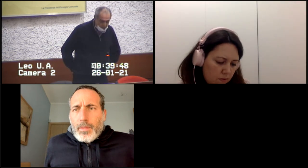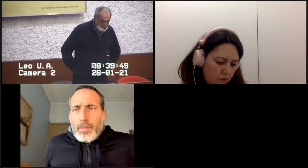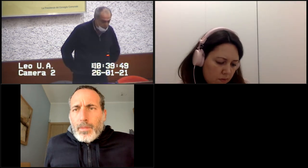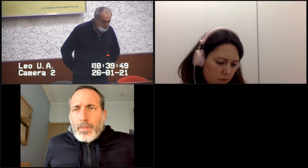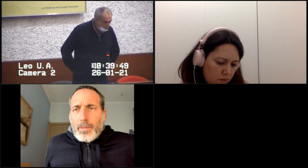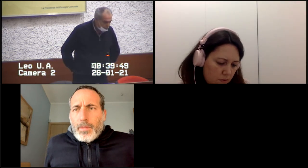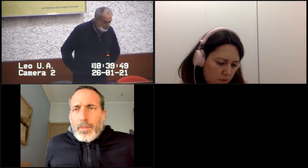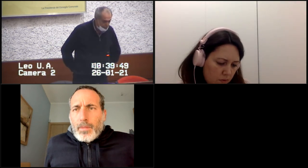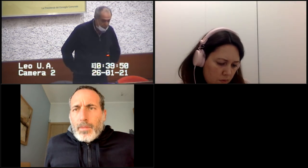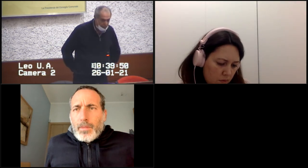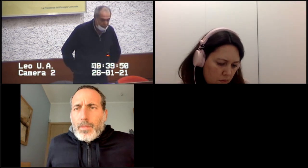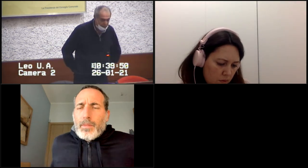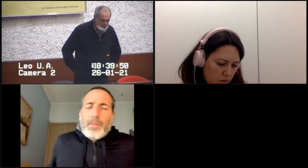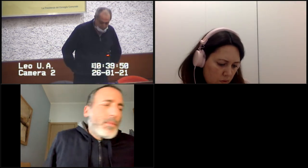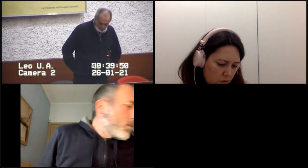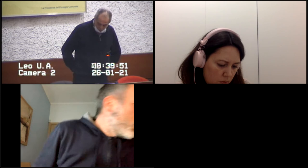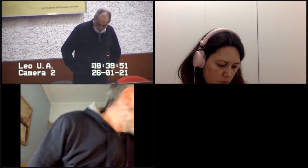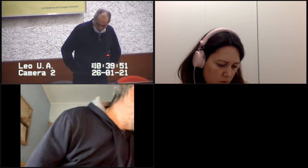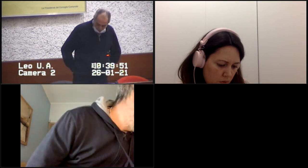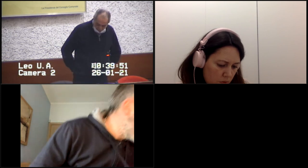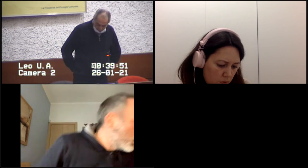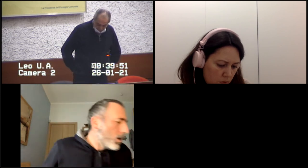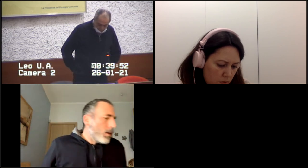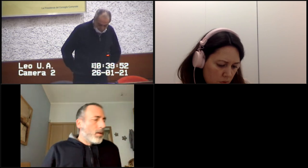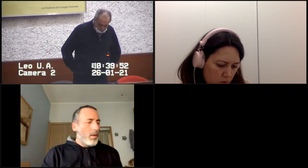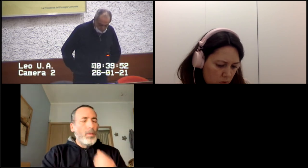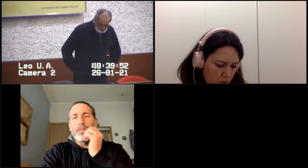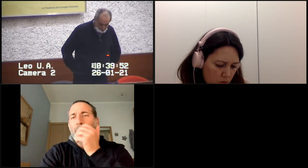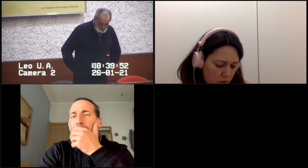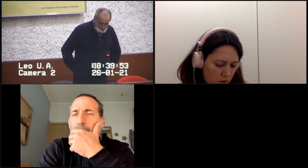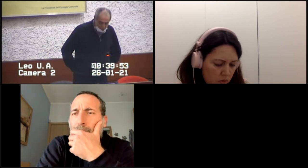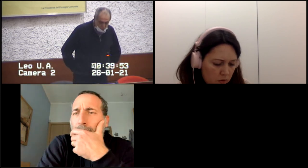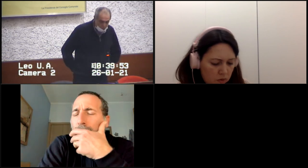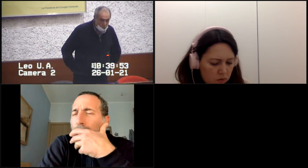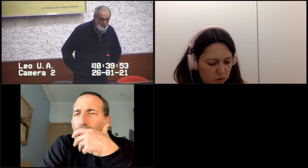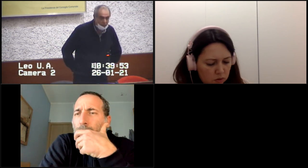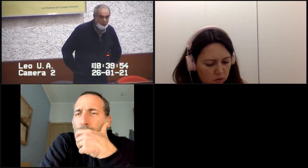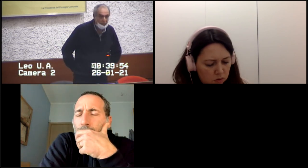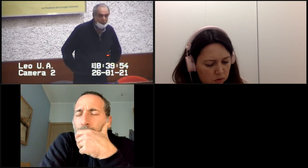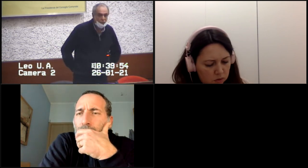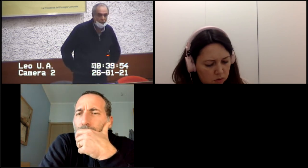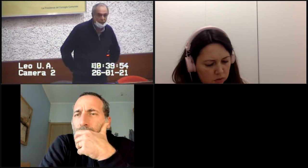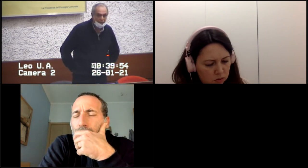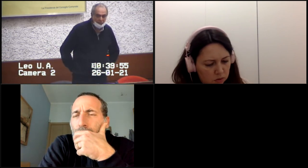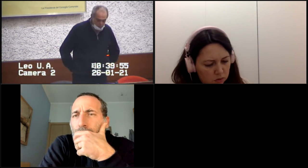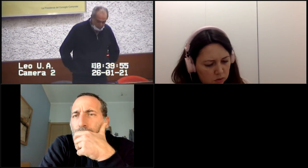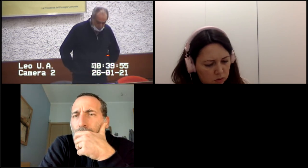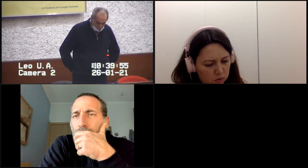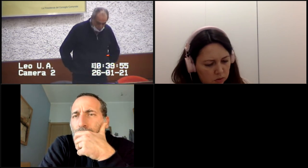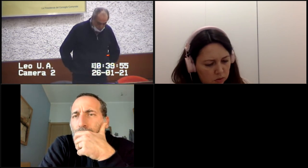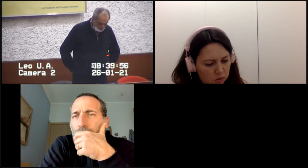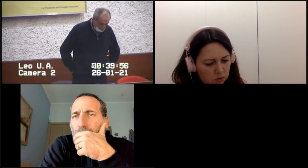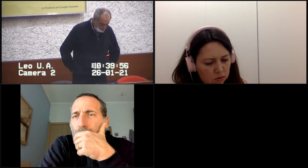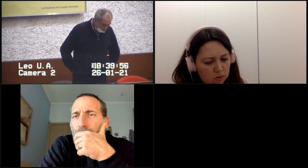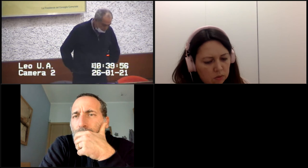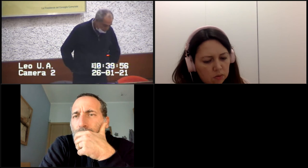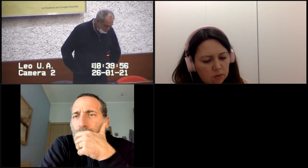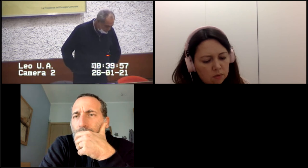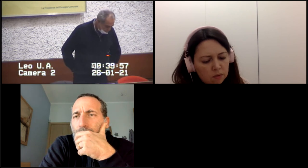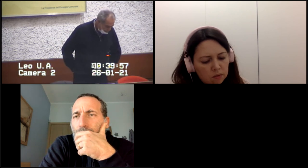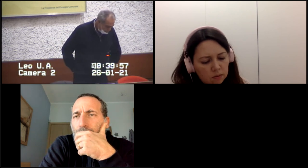casa, non si sottraeva mai dalla sua professionalità, dal suo lavoro e con grandissima dote umana.